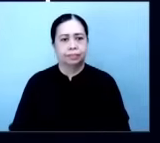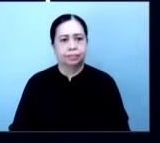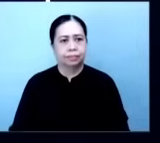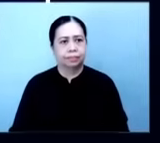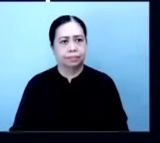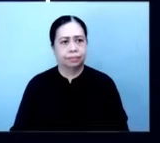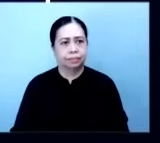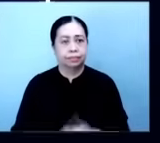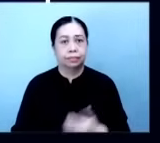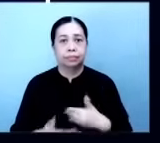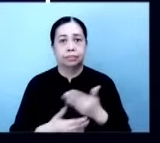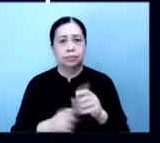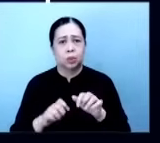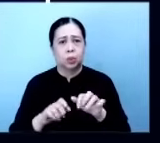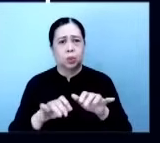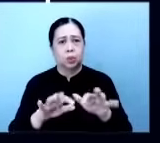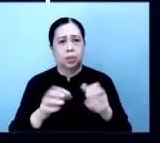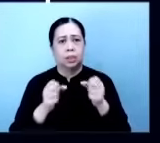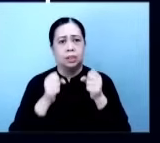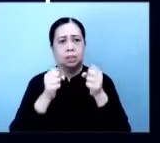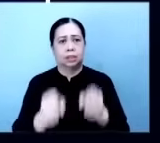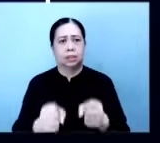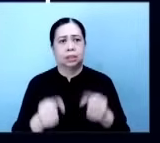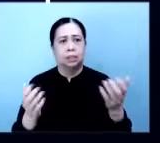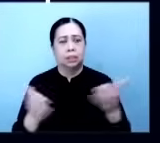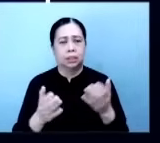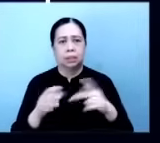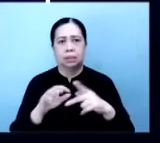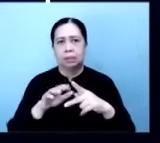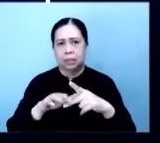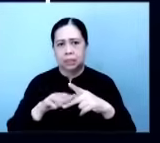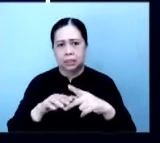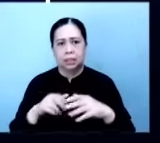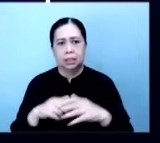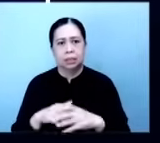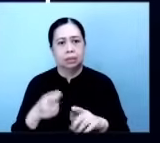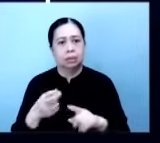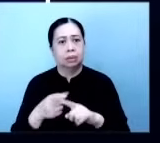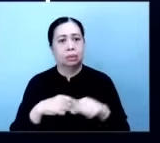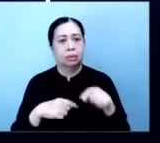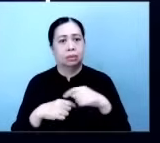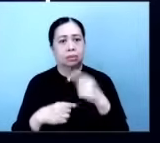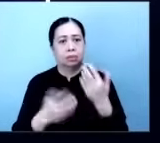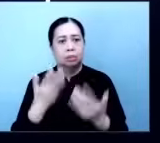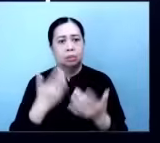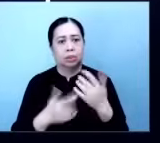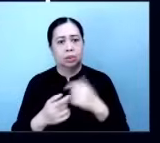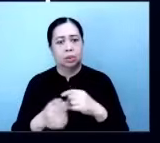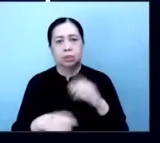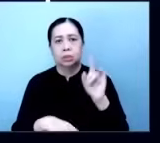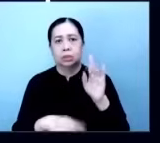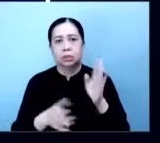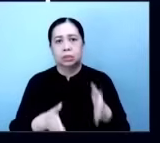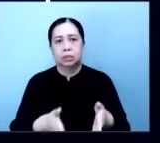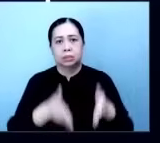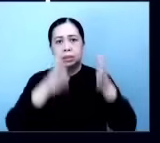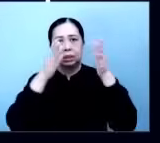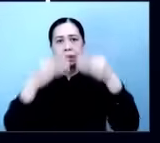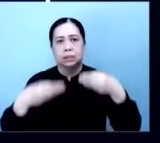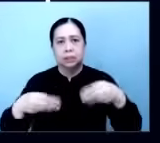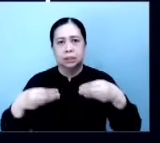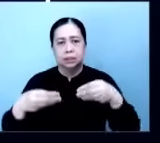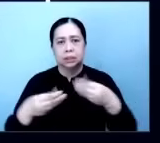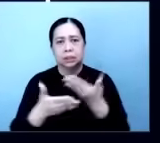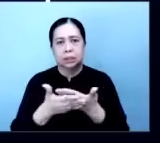Kumalat ang usok sa kalsadang ito sa Bayambang, Pangasinan. Mula yan sa sunog sa isang commercial building na tindahan ng mga furniture